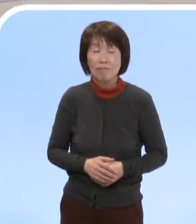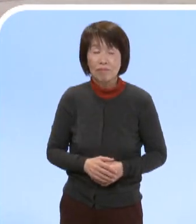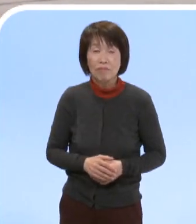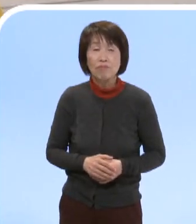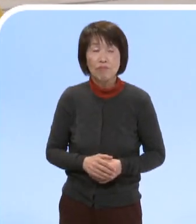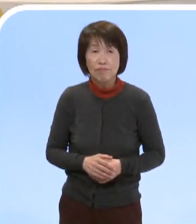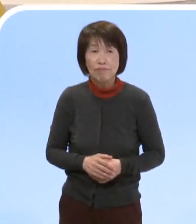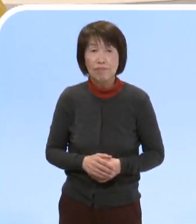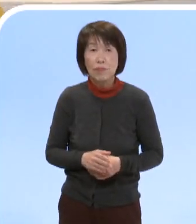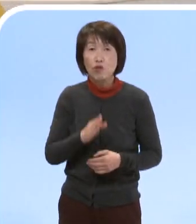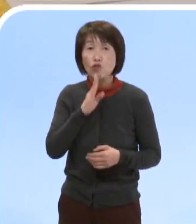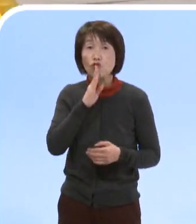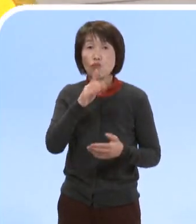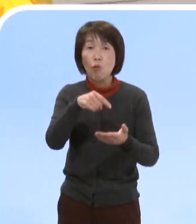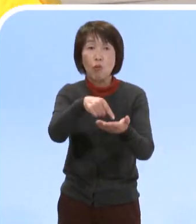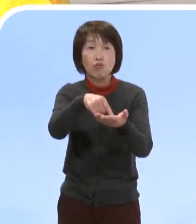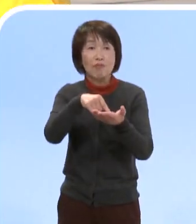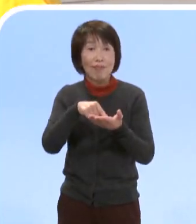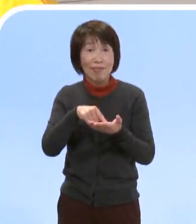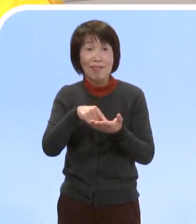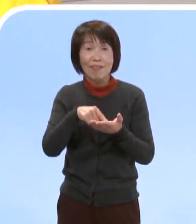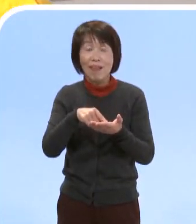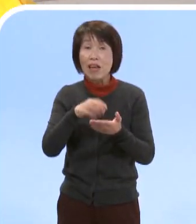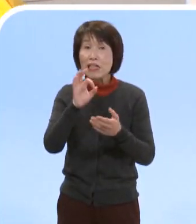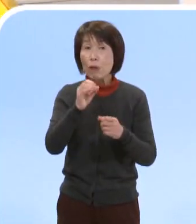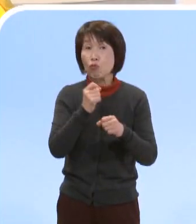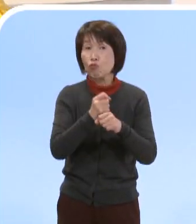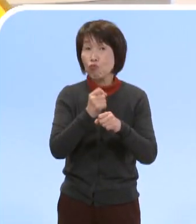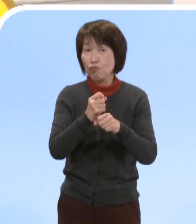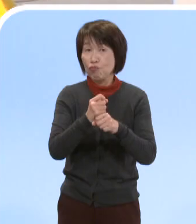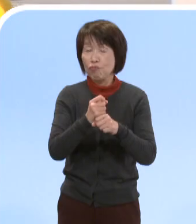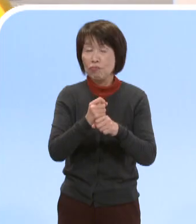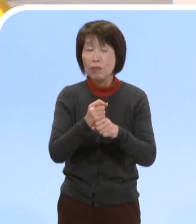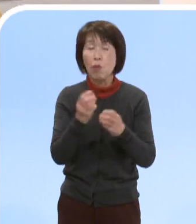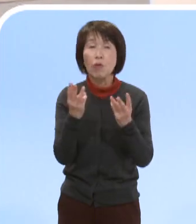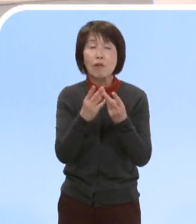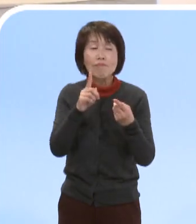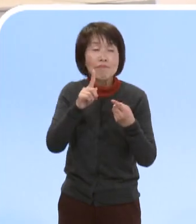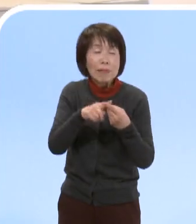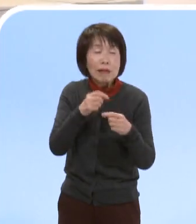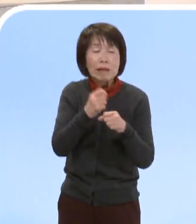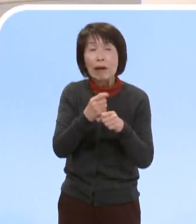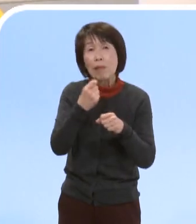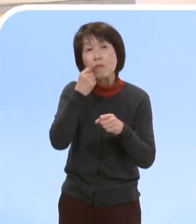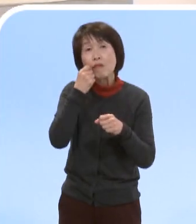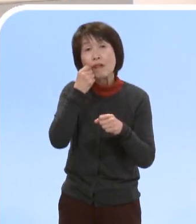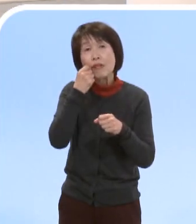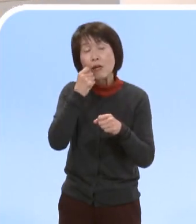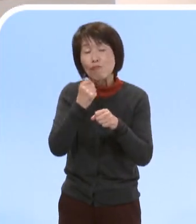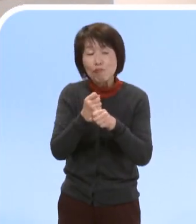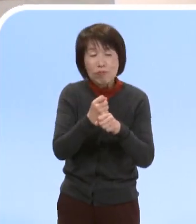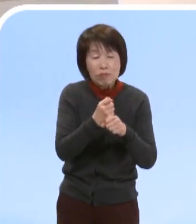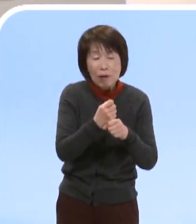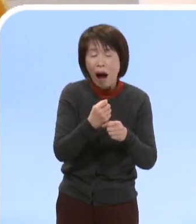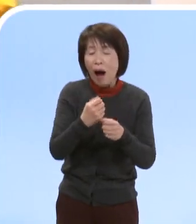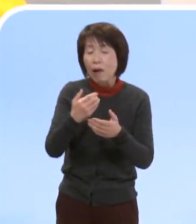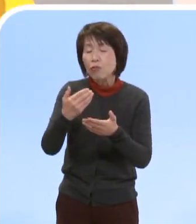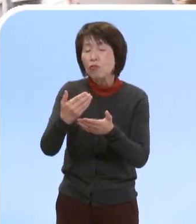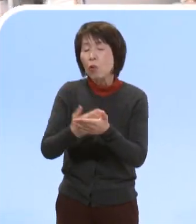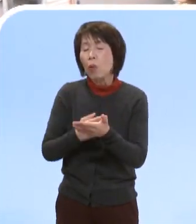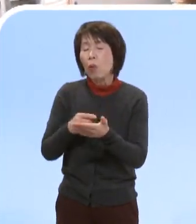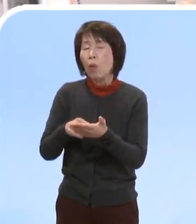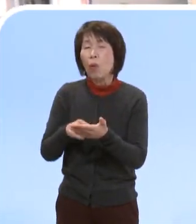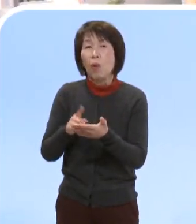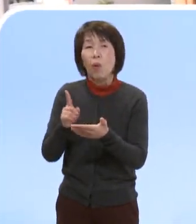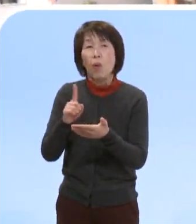たくさん作ってて、我々その、必ずきっちりの数量を作れないんで、うん、余分にできるわけですよ。